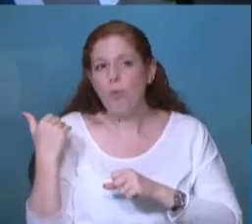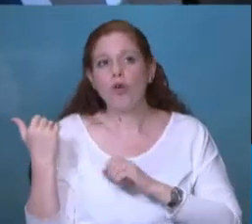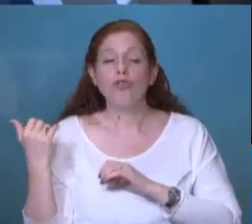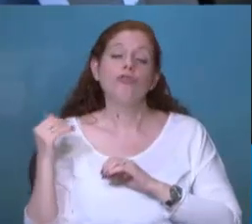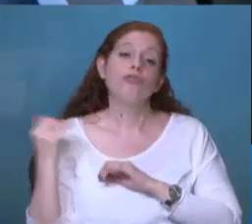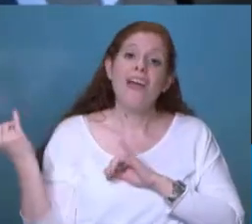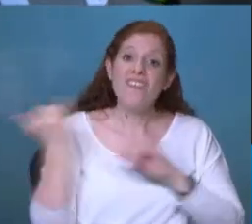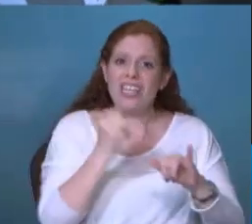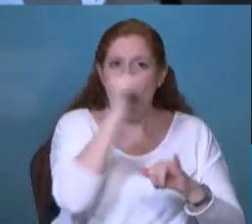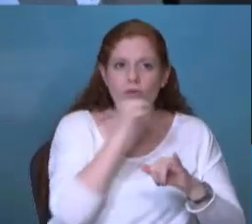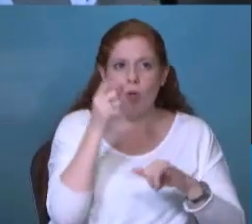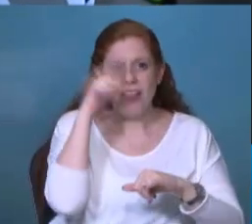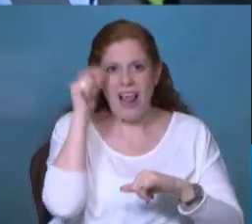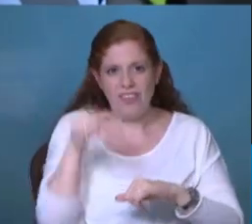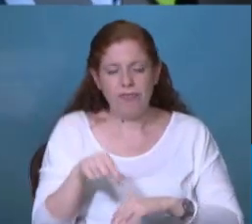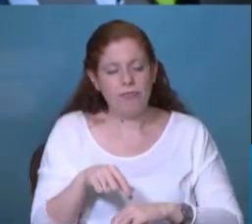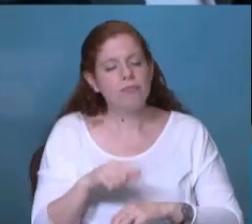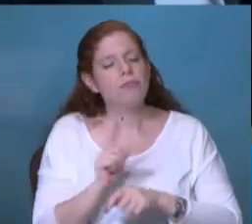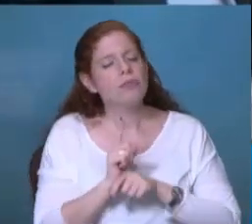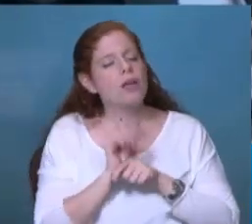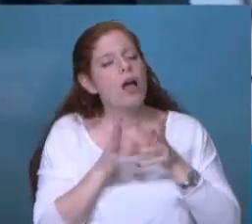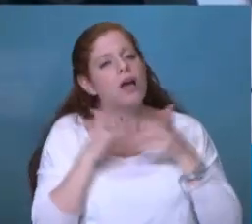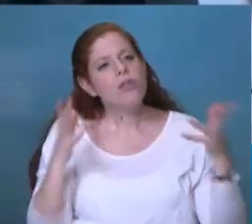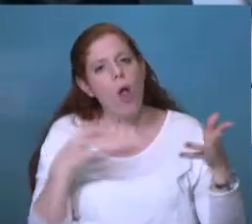זה רגע גדול.